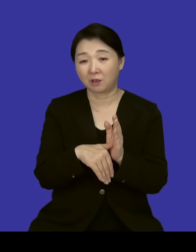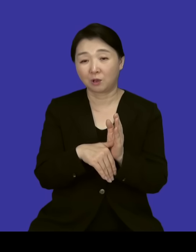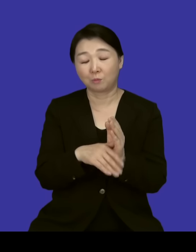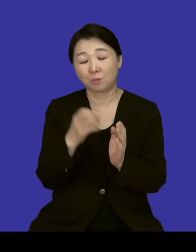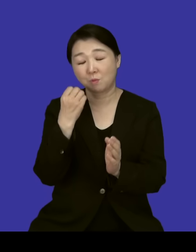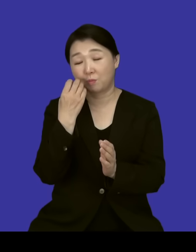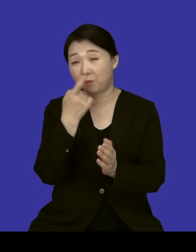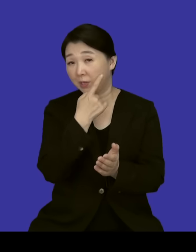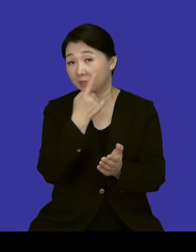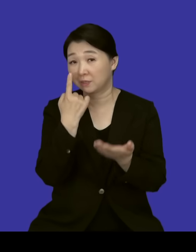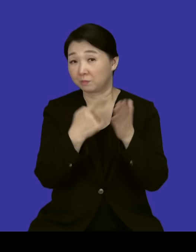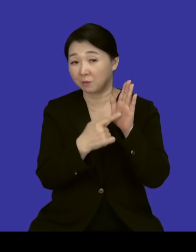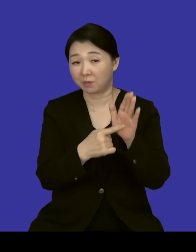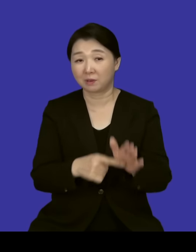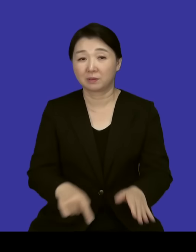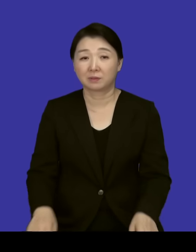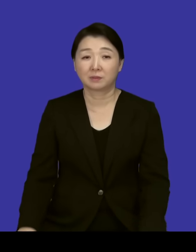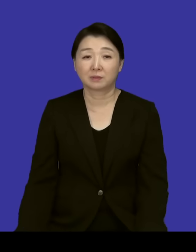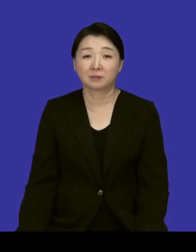걸 그걸 증명을 하셨더라고요.